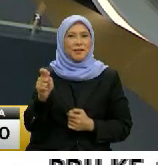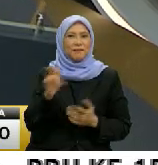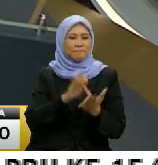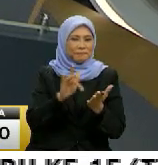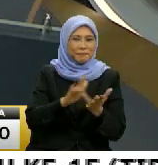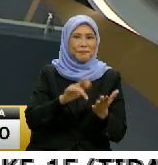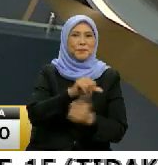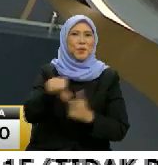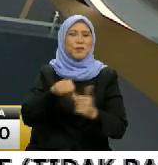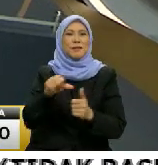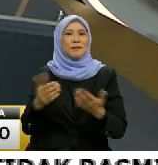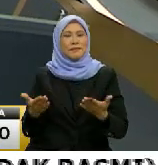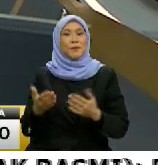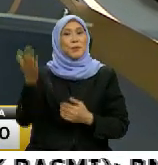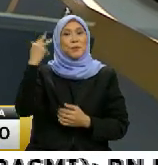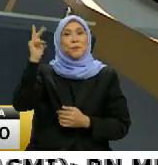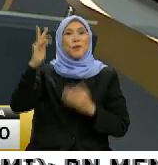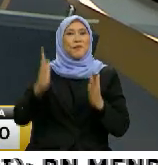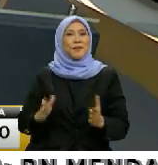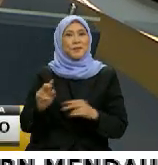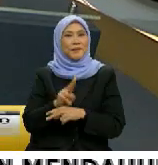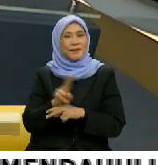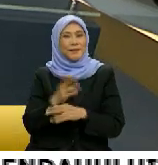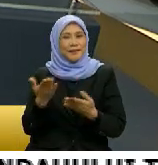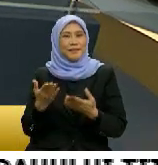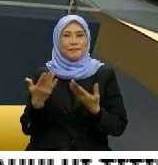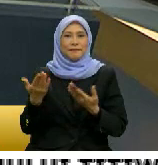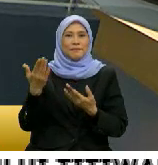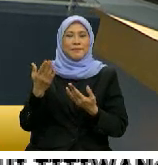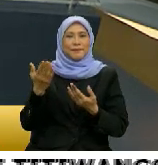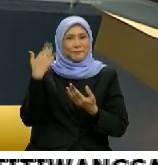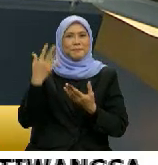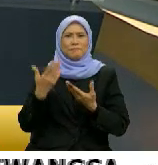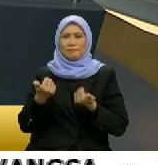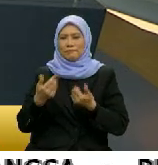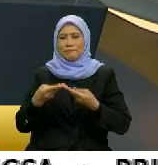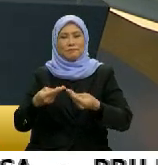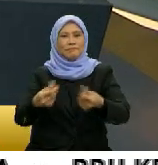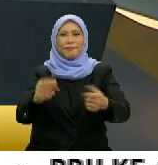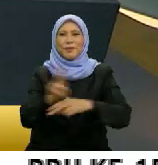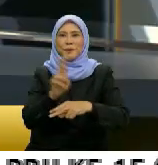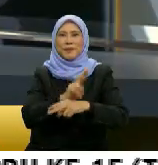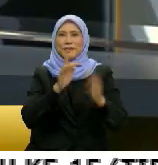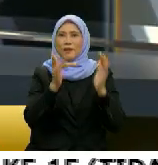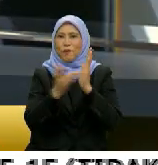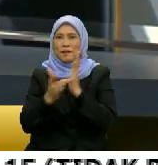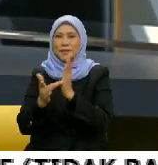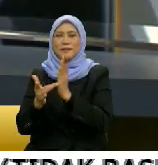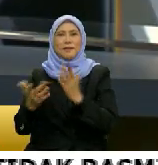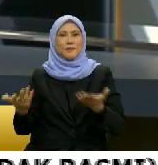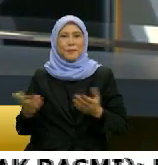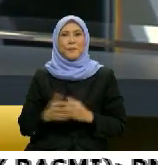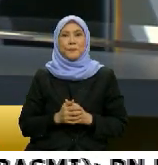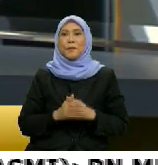TikTokization. Saya teringat hari itu Prof menggunakan cara itu. Malam ini saya dah lancar. Dah lancar kan? Jadi dari situ sebenarnya kita ingin melihat sejauh